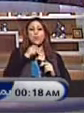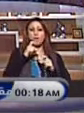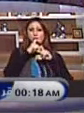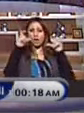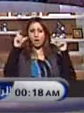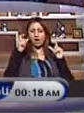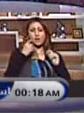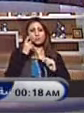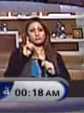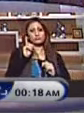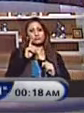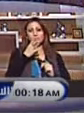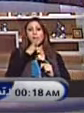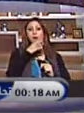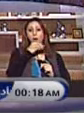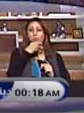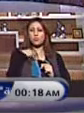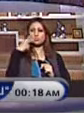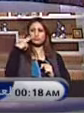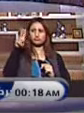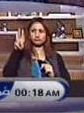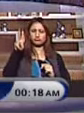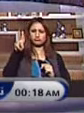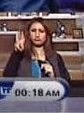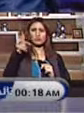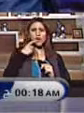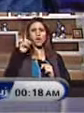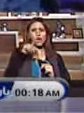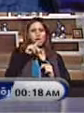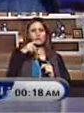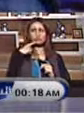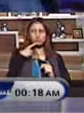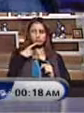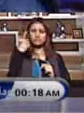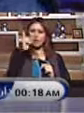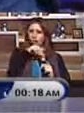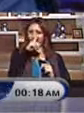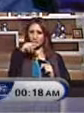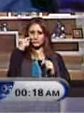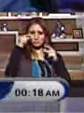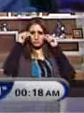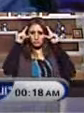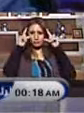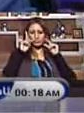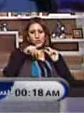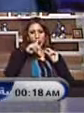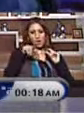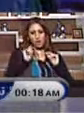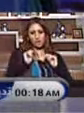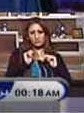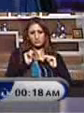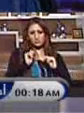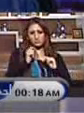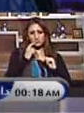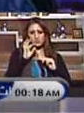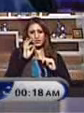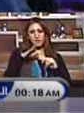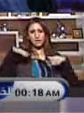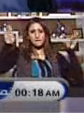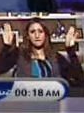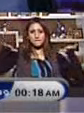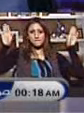قال من نظر الى ابيه او امه شذرا شذرا يعني لم يعجبه الكلام امسكت